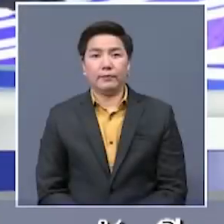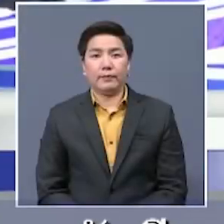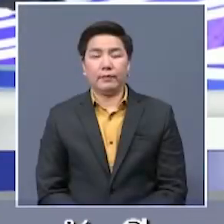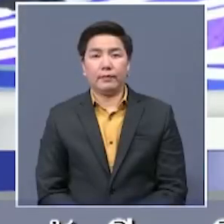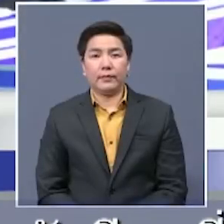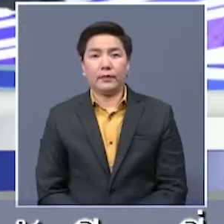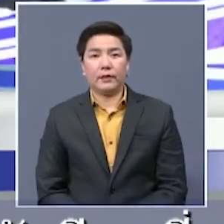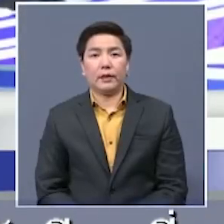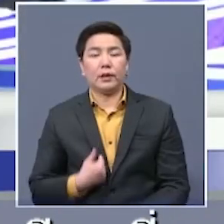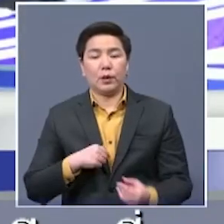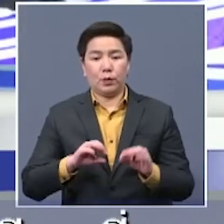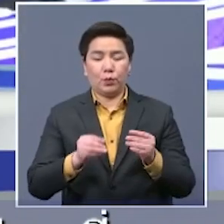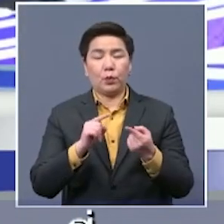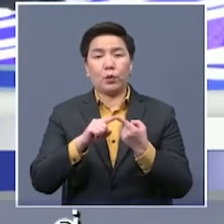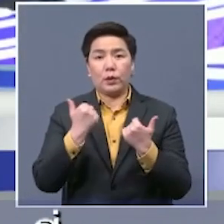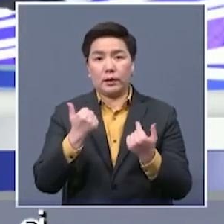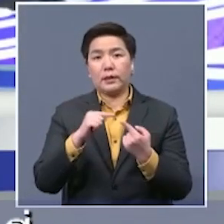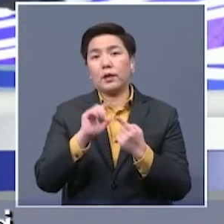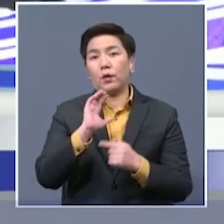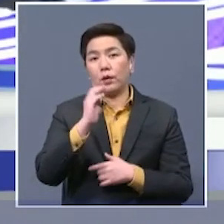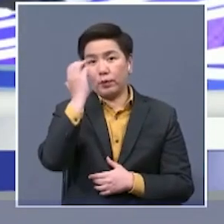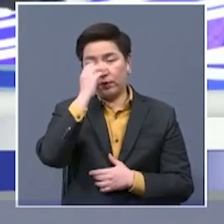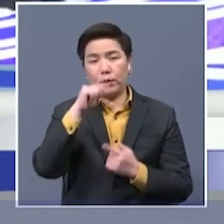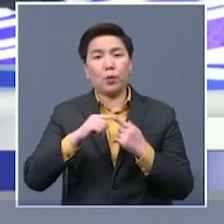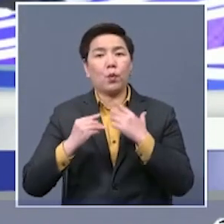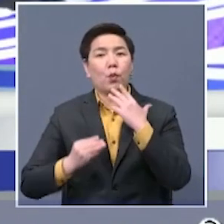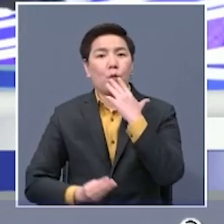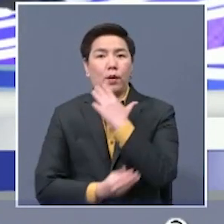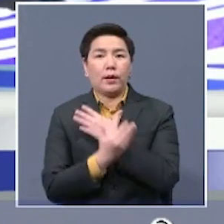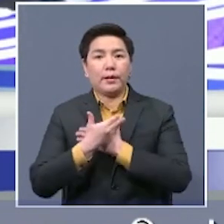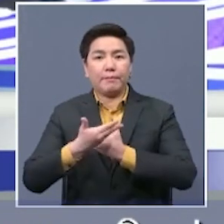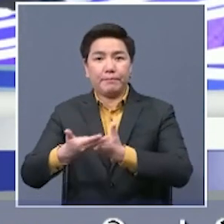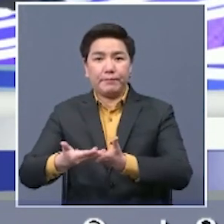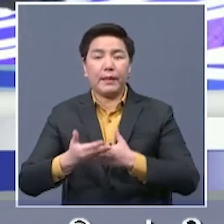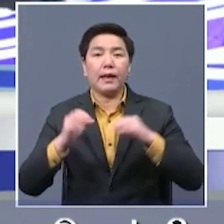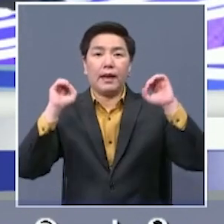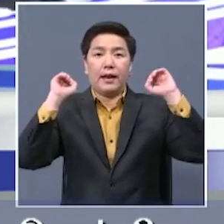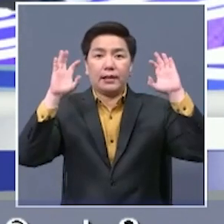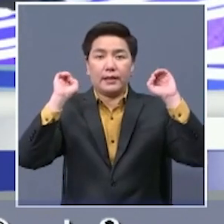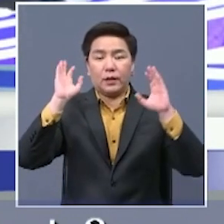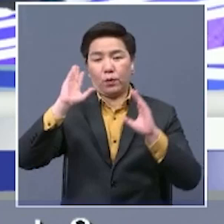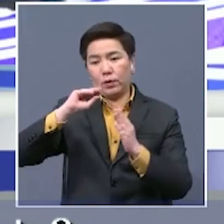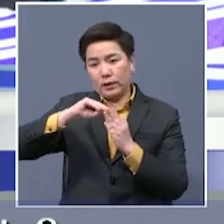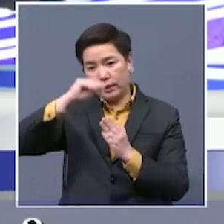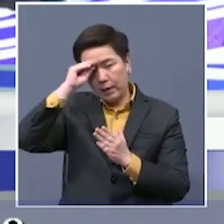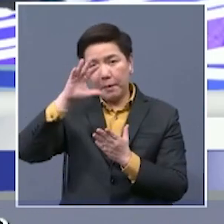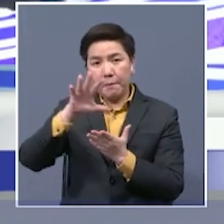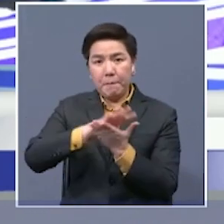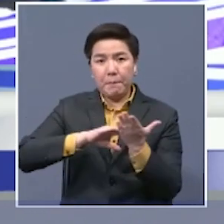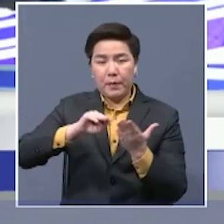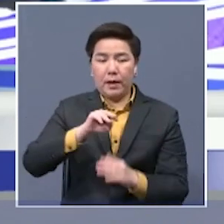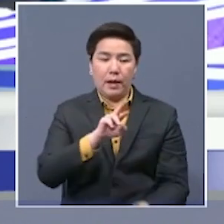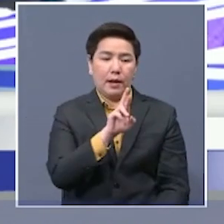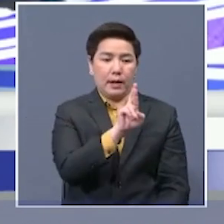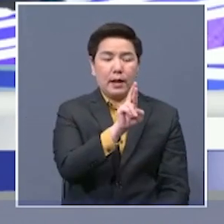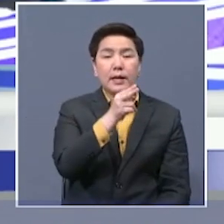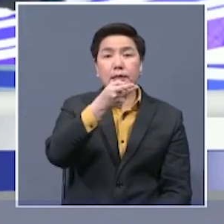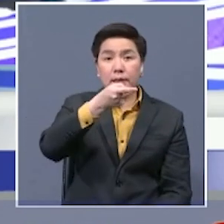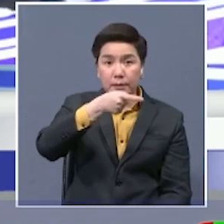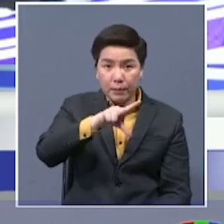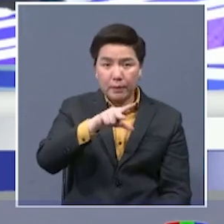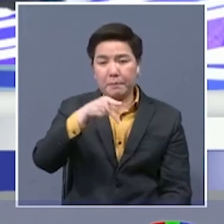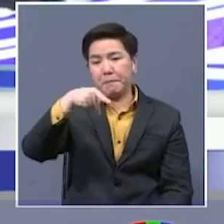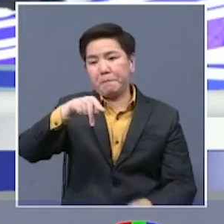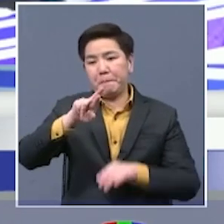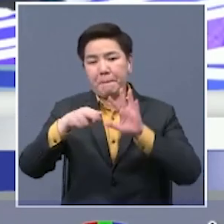สถานีวิทยุโทรทัศน์กองทับกนะครับวันนี้ได้มีโอกาสต้อนรับคณะอาจารย์และนักศึกษามหาวิทยาลัยราชภัฏพระนครเข้าดู